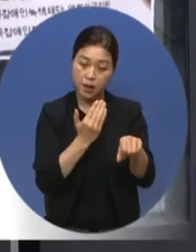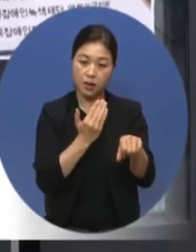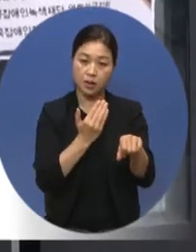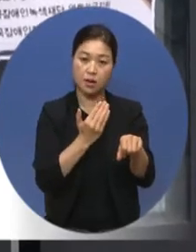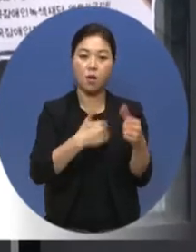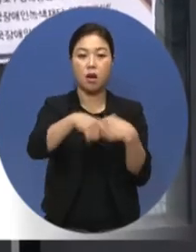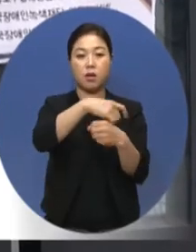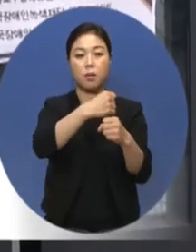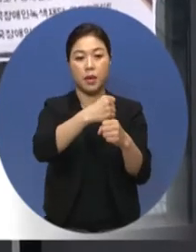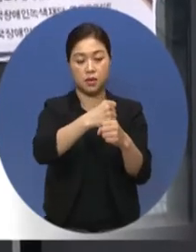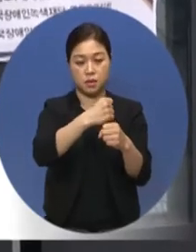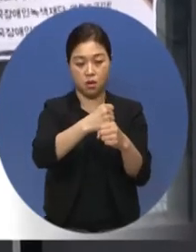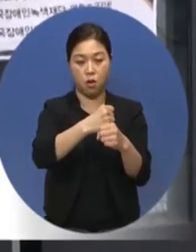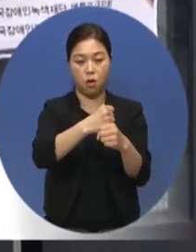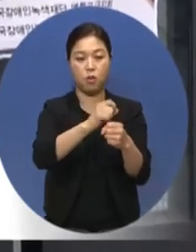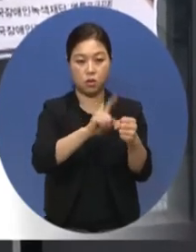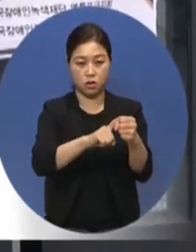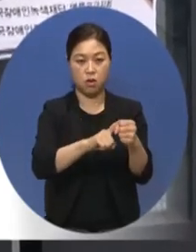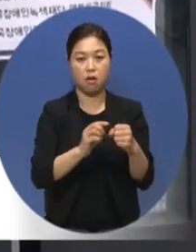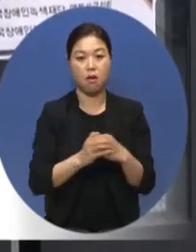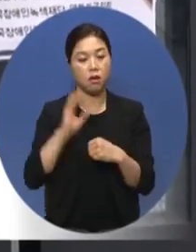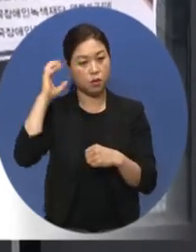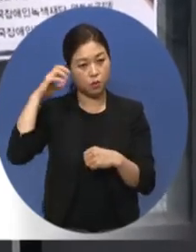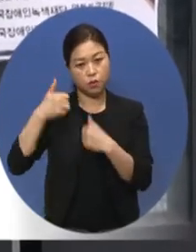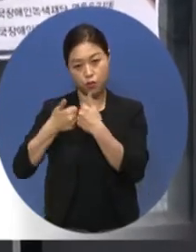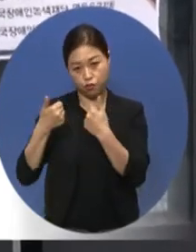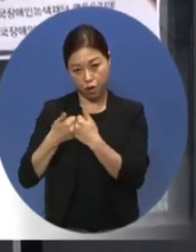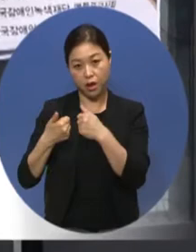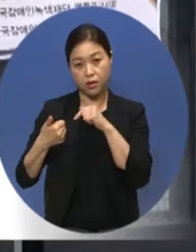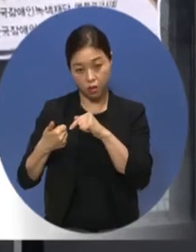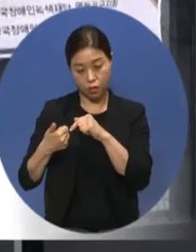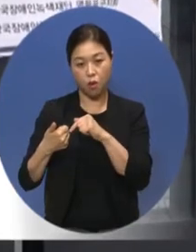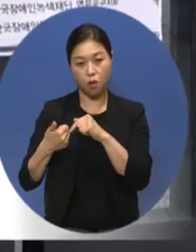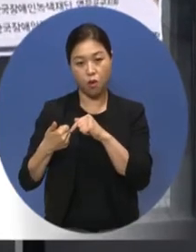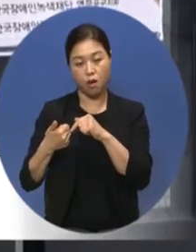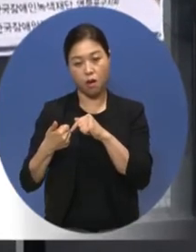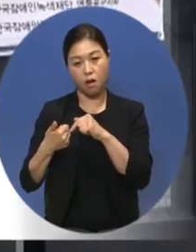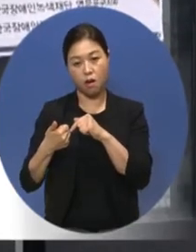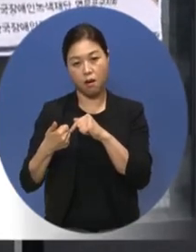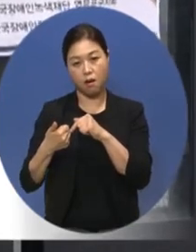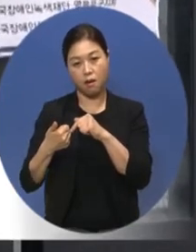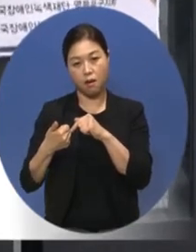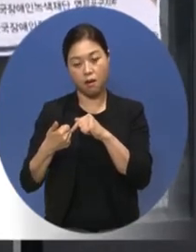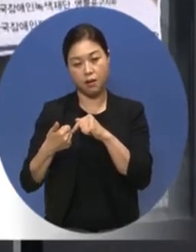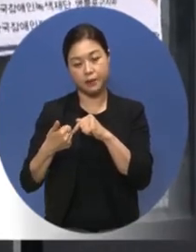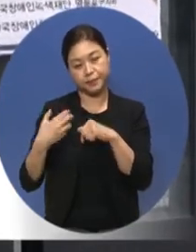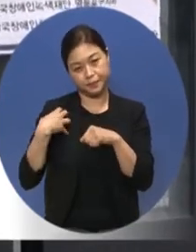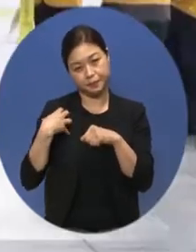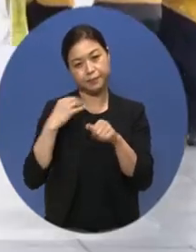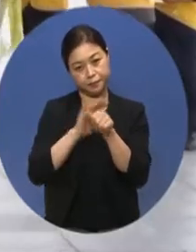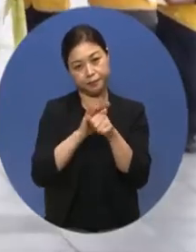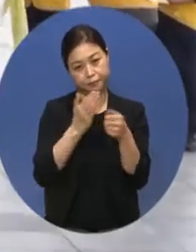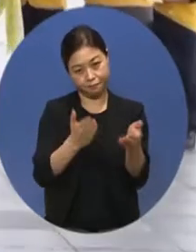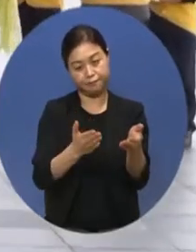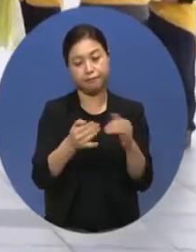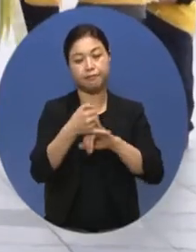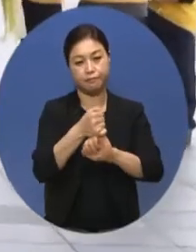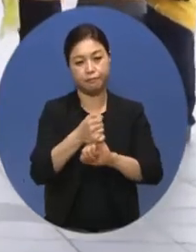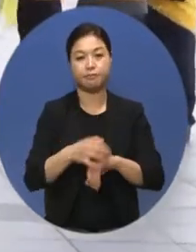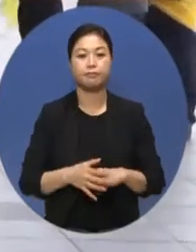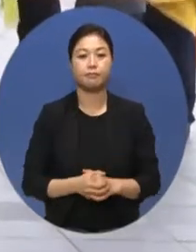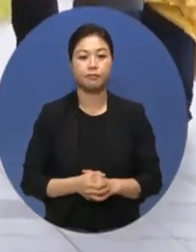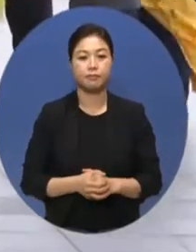있는 과정을 만들 수 있도록 우리 영등포 구에서도 함께하는 역할을 하도록 하겠습니다.